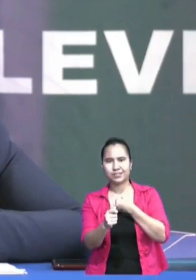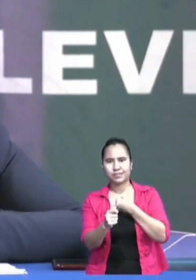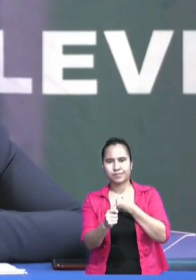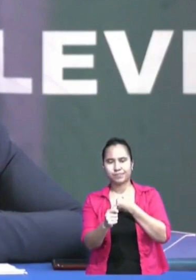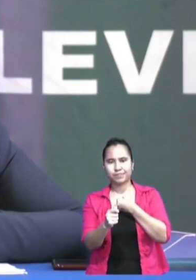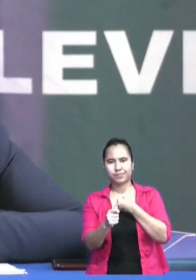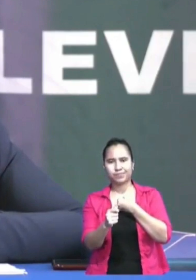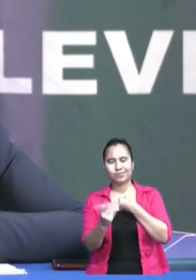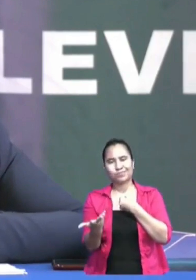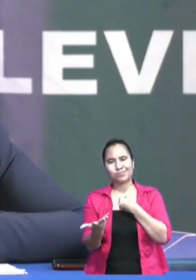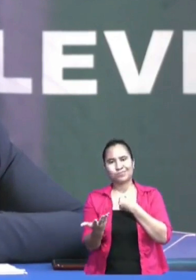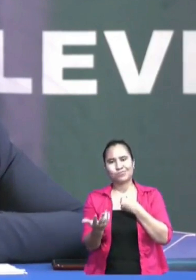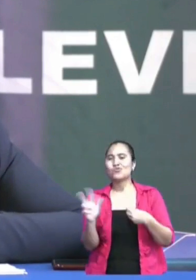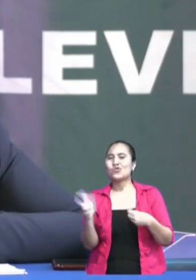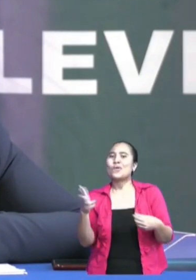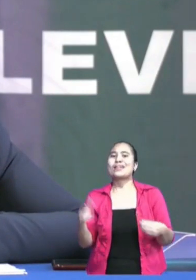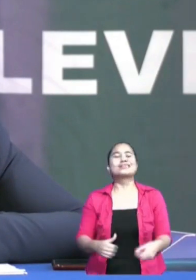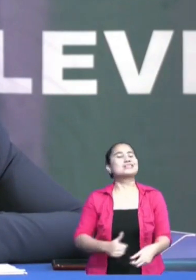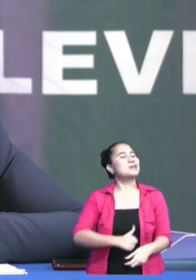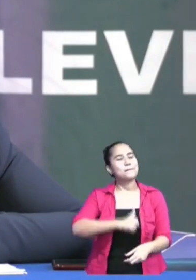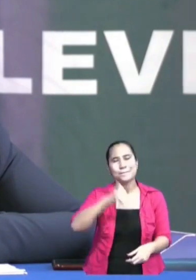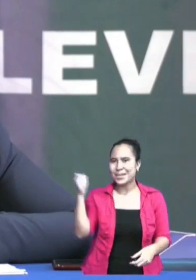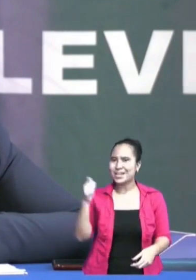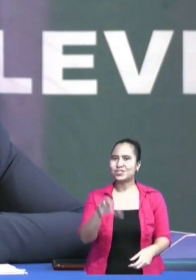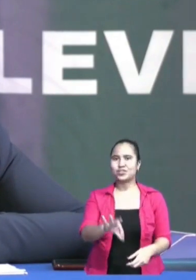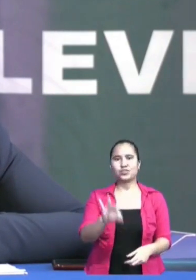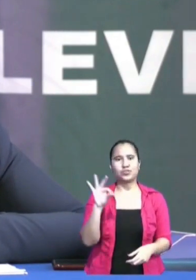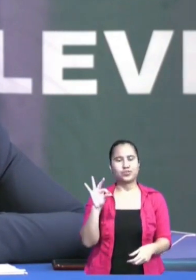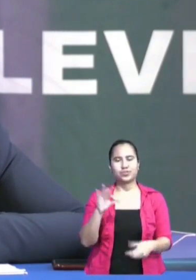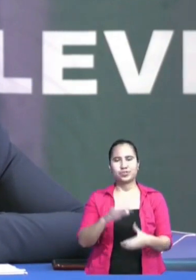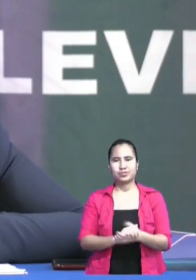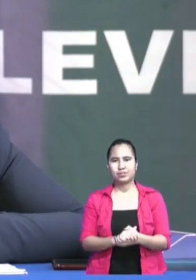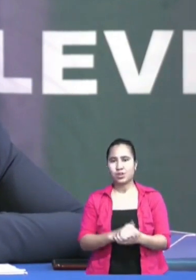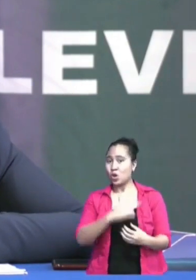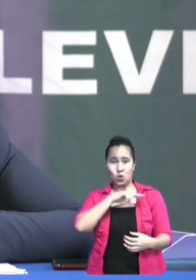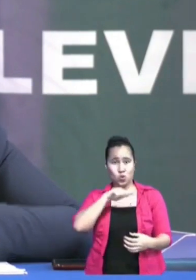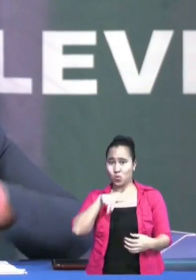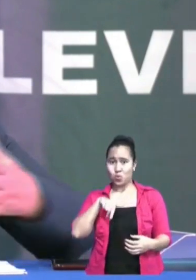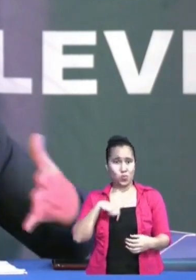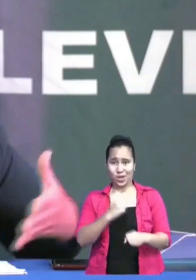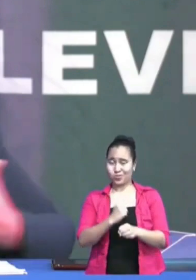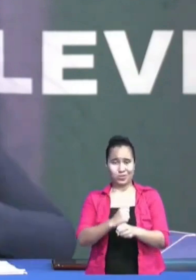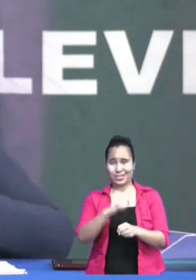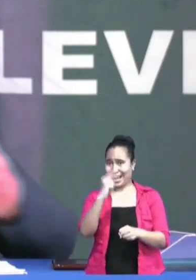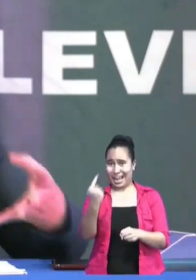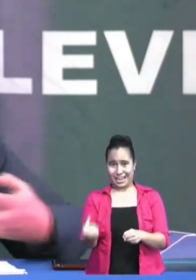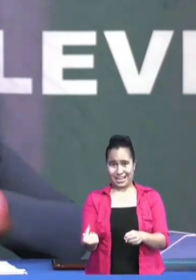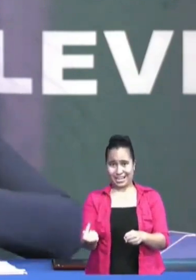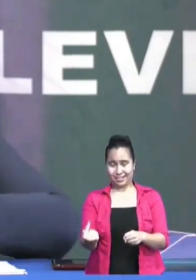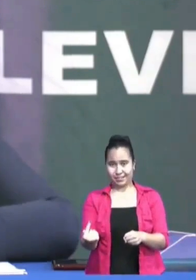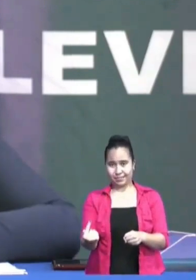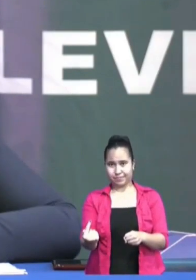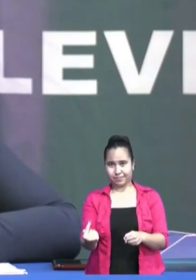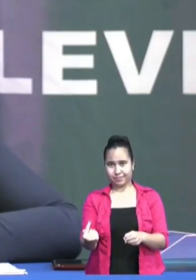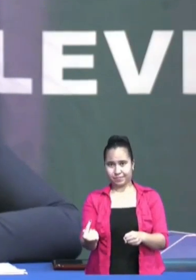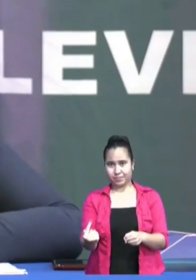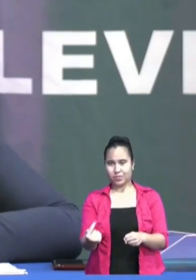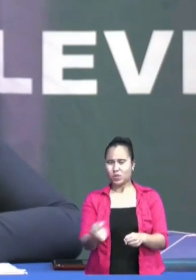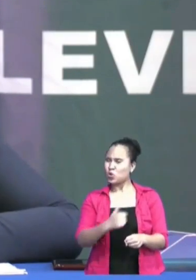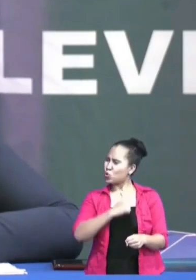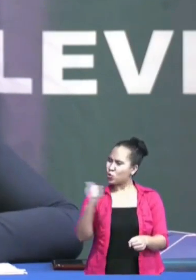toch nog eens de beste keuzes maken. We doen het niet alleen, we zijn heel goed in